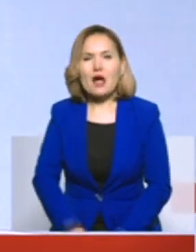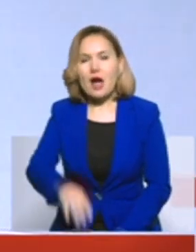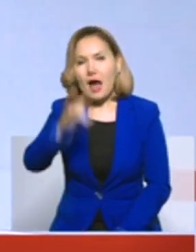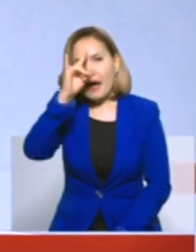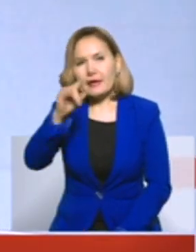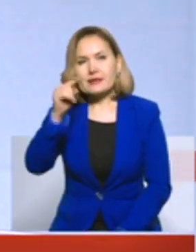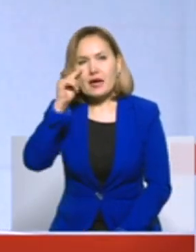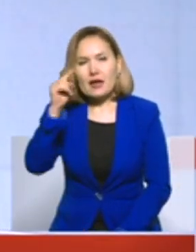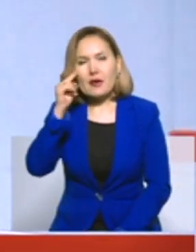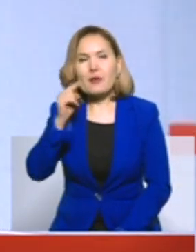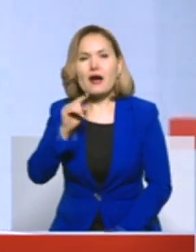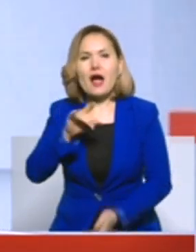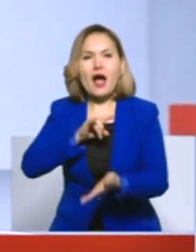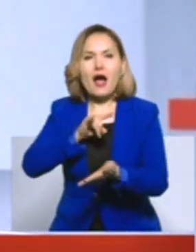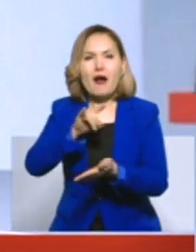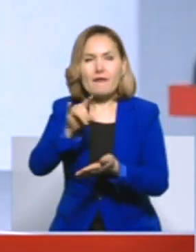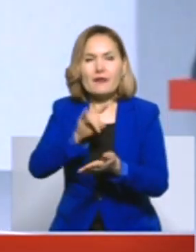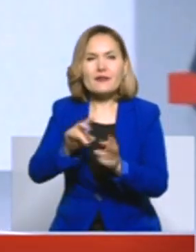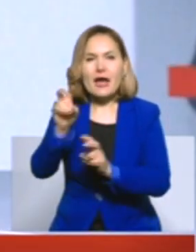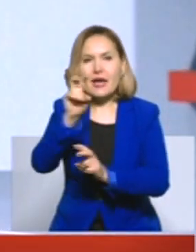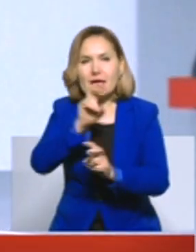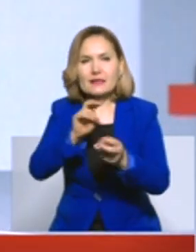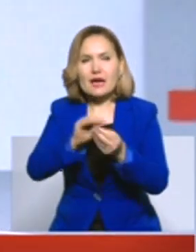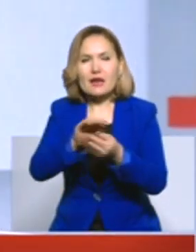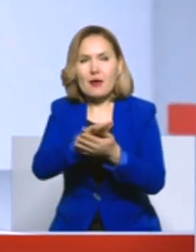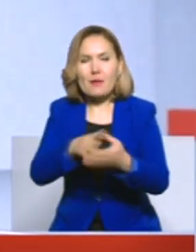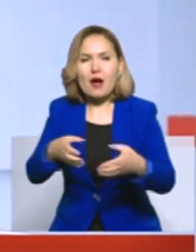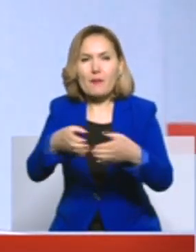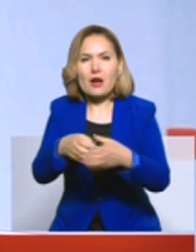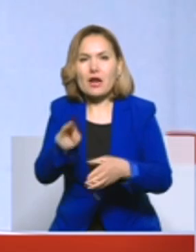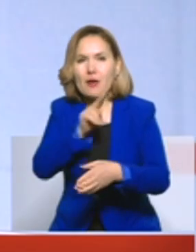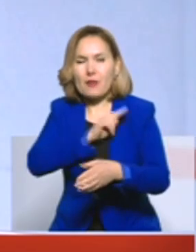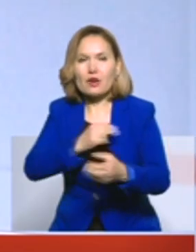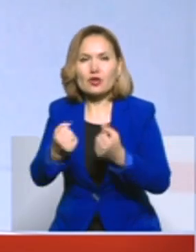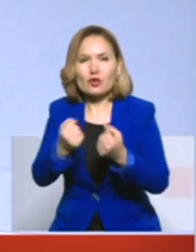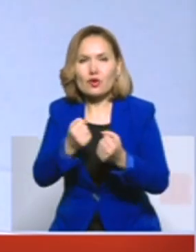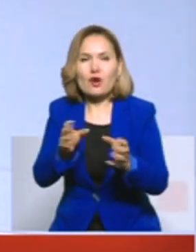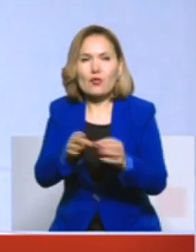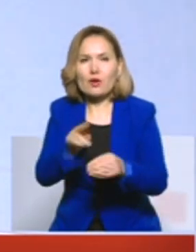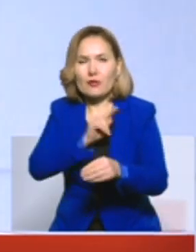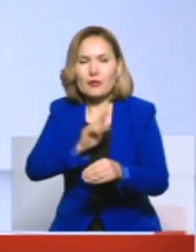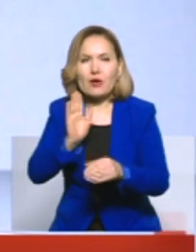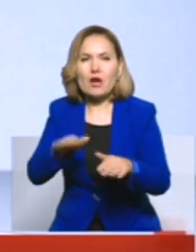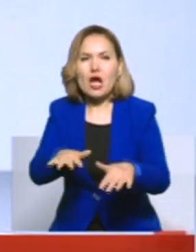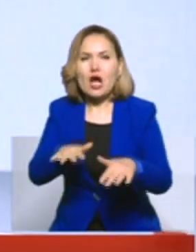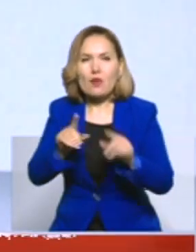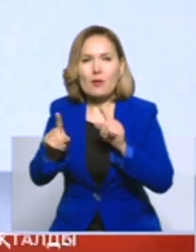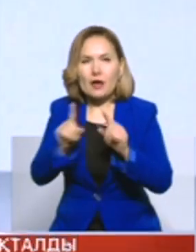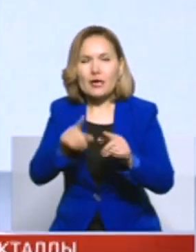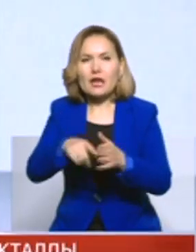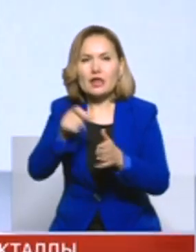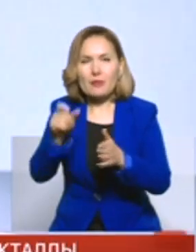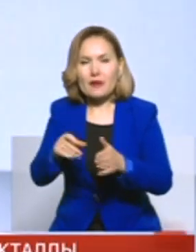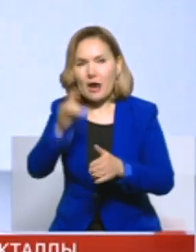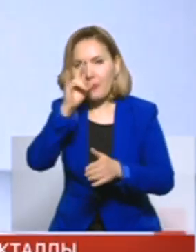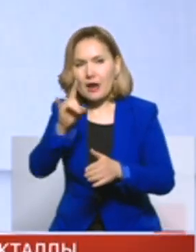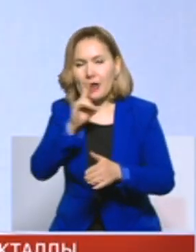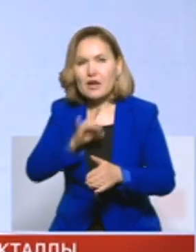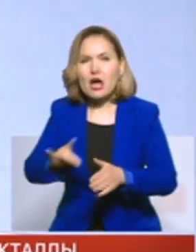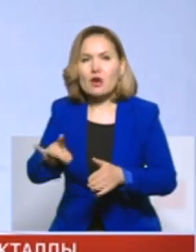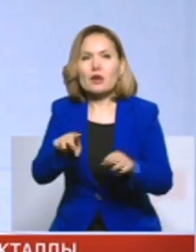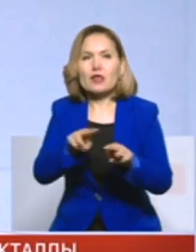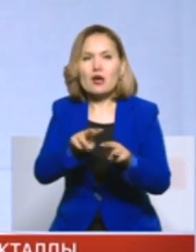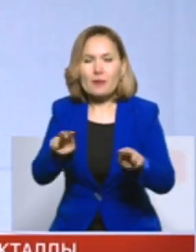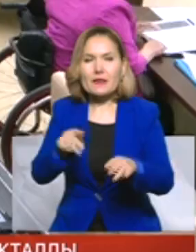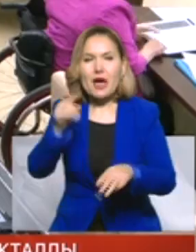Қазақстан мен Қырғызстанның авиациялық іздестіру саласында ынтымақтастығы нығаяды. Сенаттың жалпы отырысында депутаттар Қазақстан